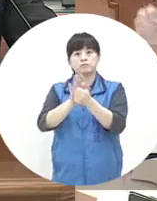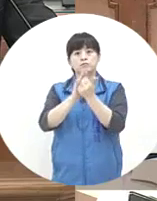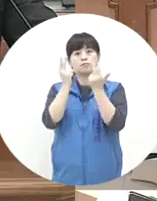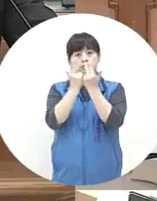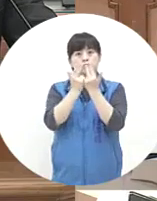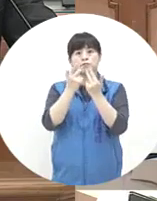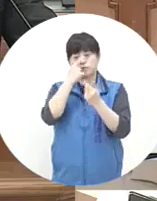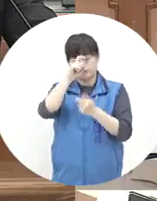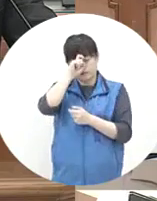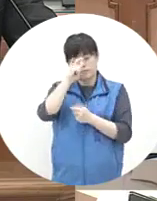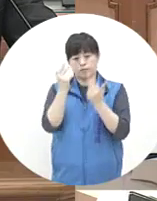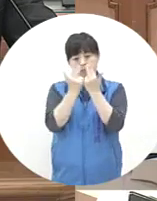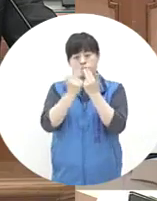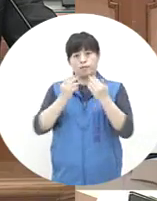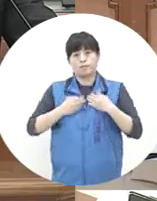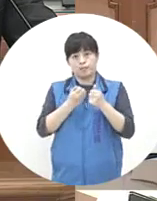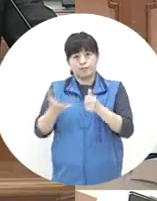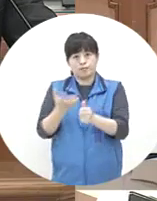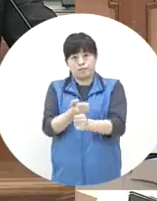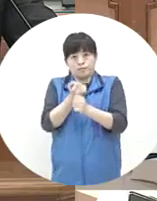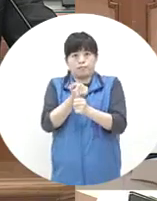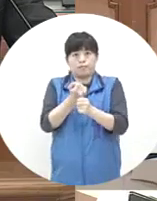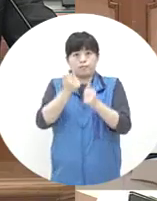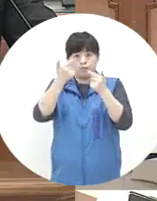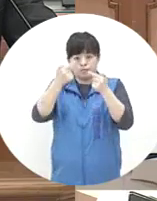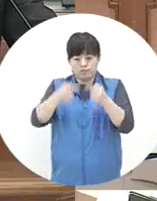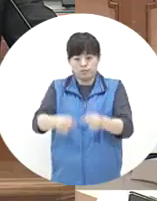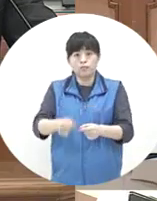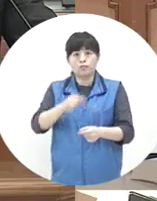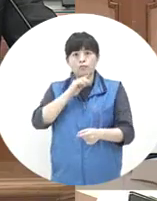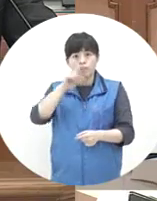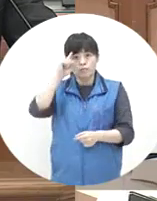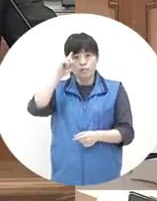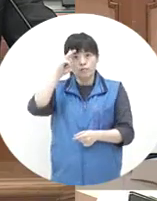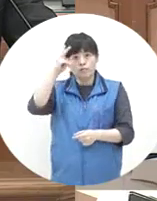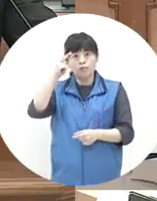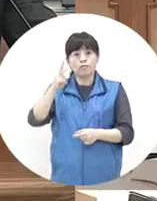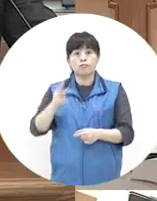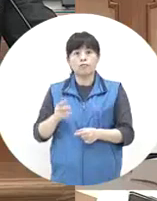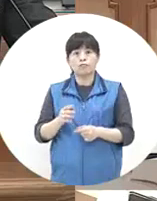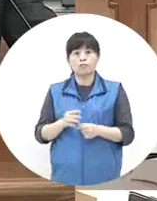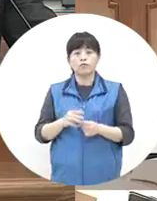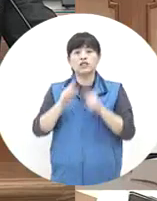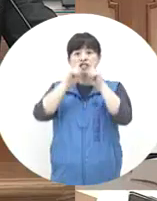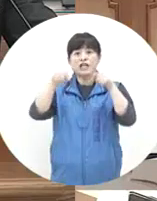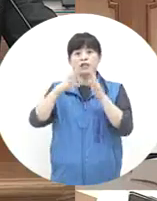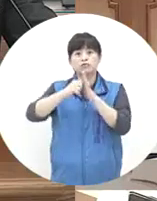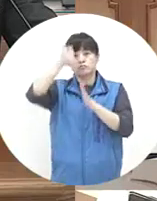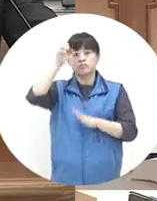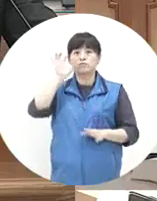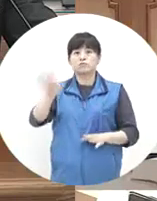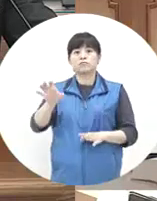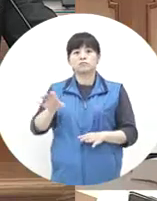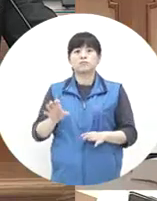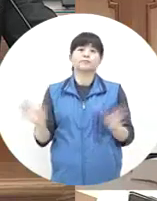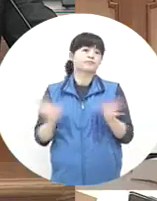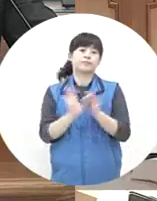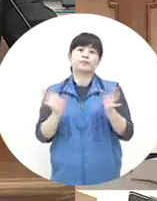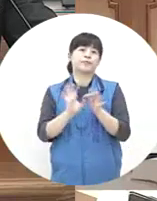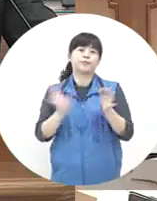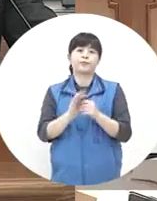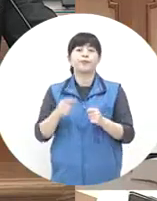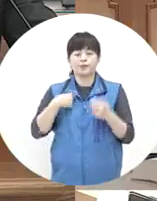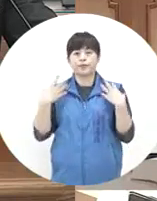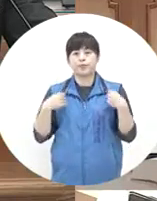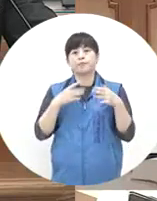样希望新北的疫情可以控制住，但是过没两天就被我们的张爱京局长骂了，好，那没有关系，我们还是持续